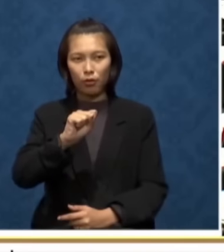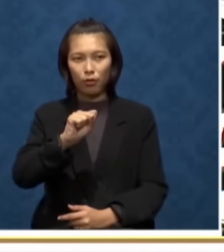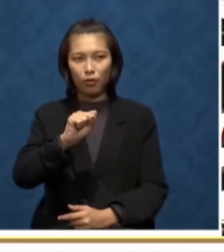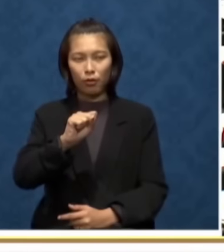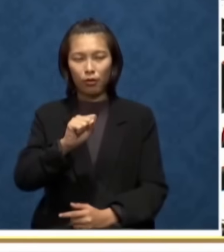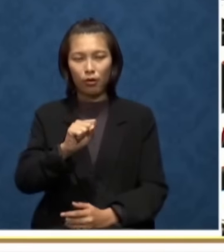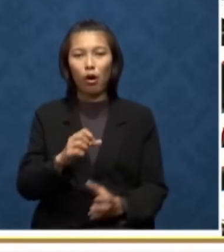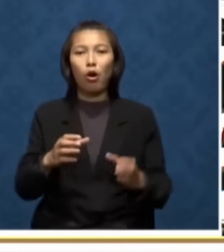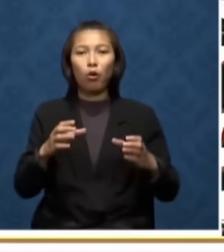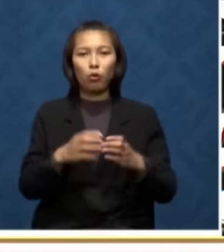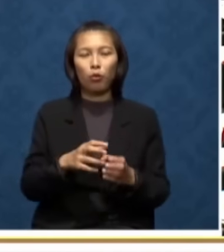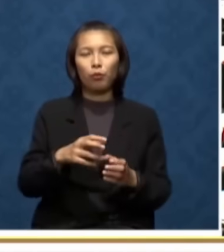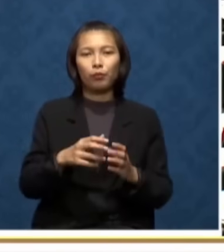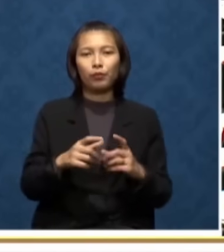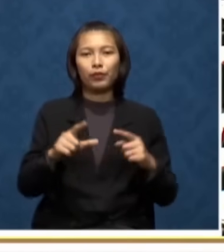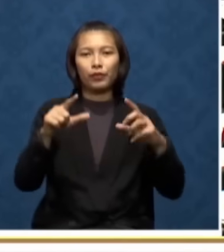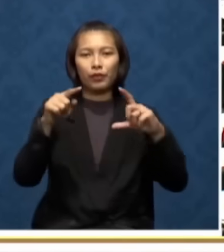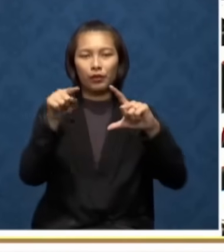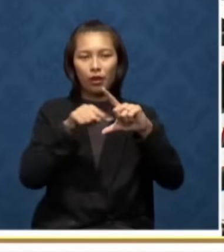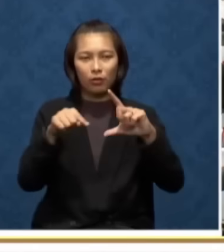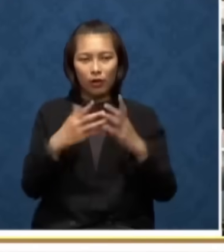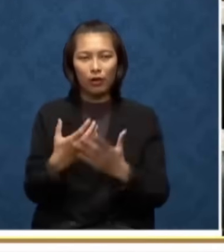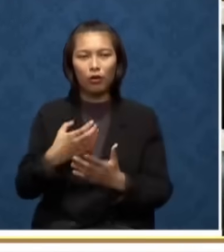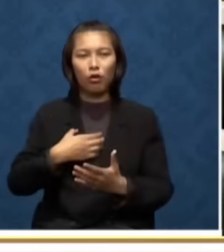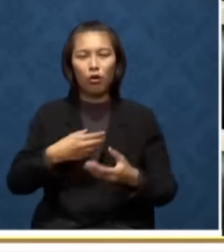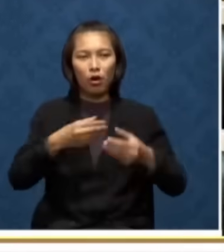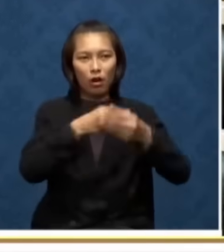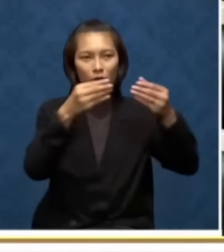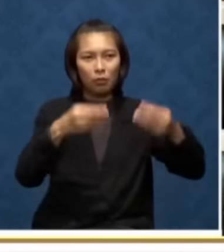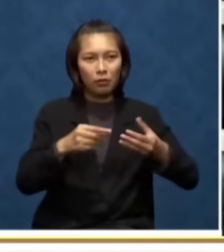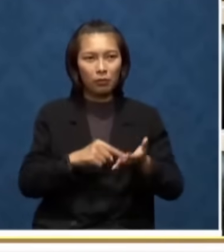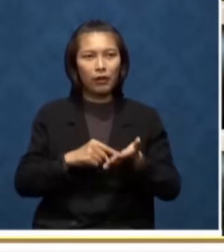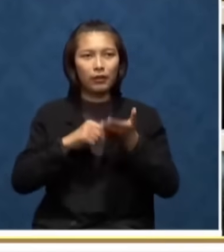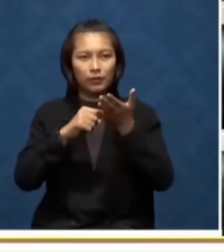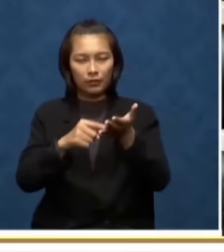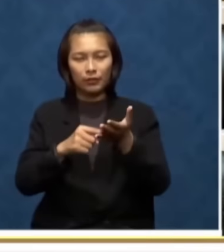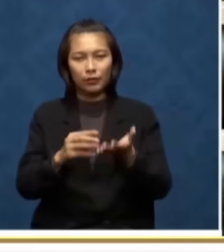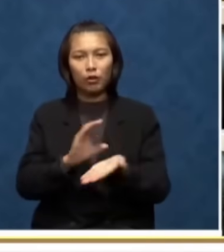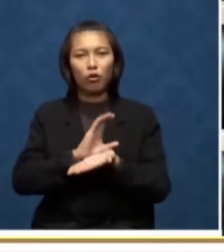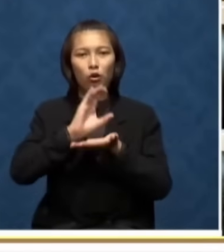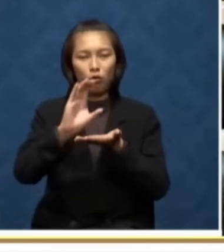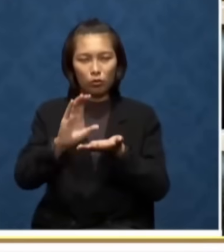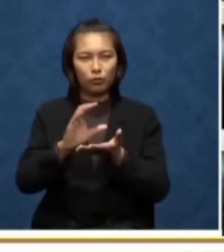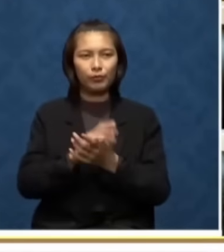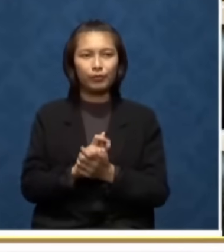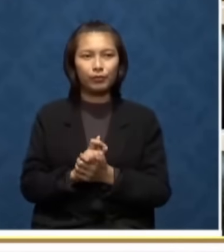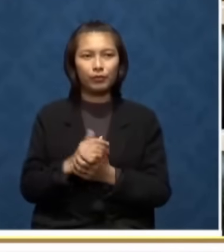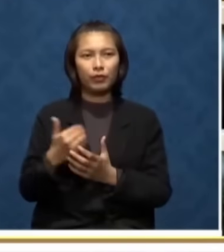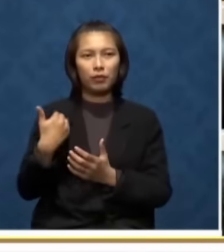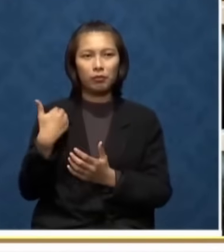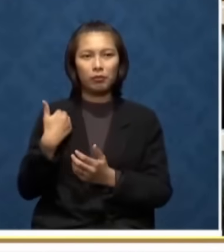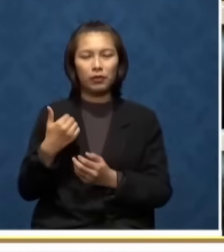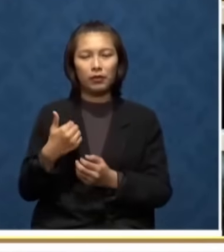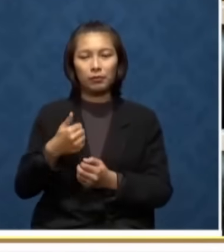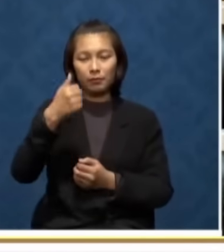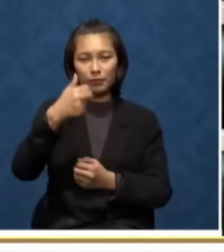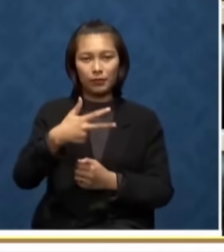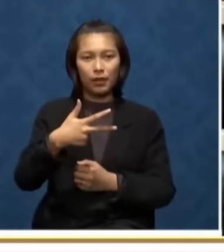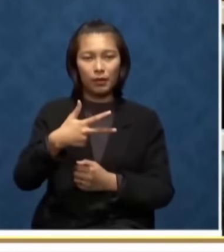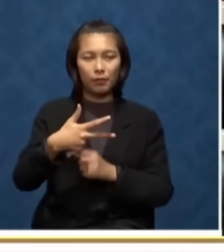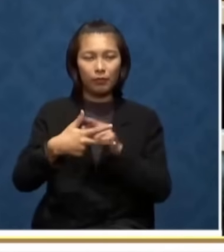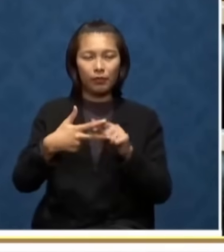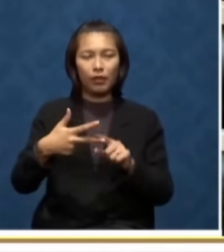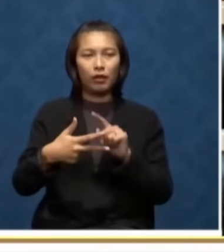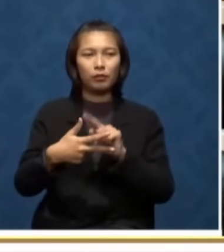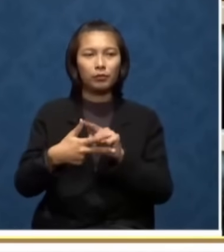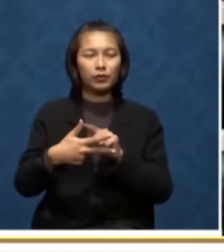อภิปรายรายงานประจำปีของกองทุนพัฒนาสื่อปลอดภัยและสร้างสรรค์ค่ะโดยดิฉันมี 3ประเด็นด้วยกันประเด็น